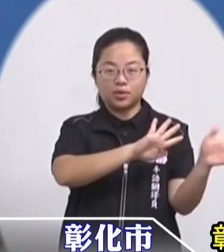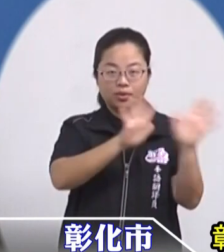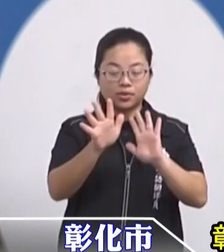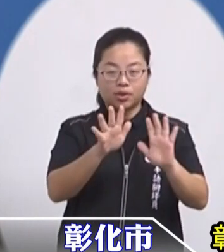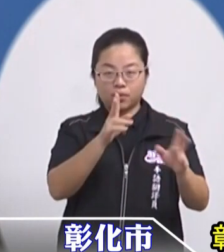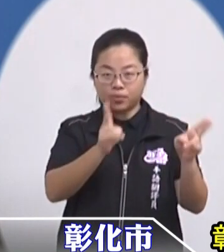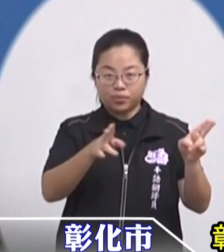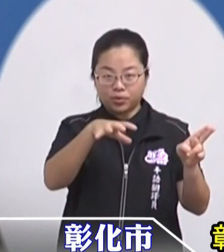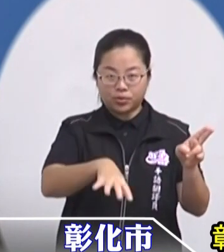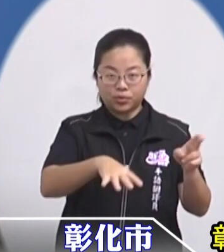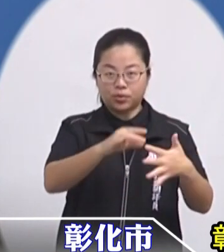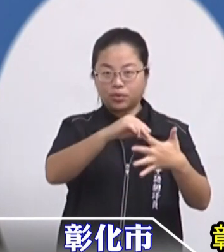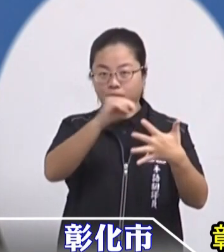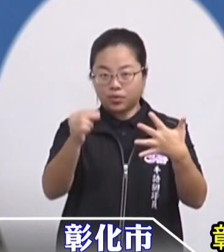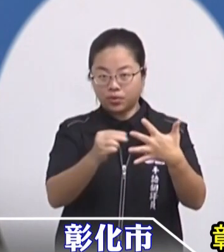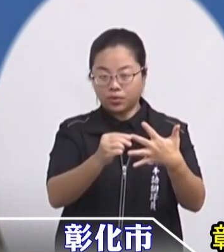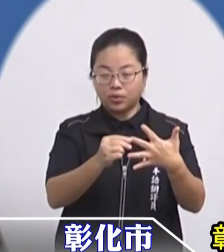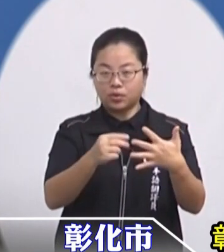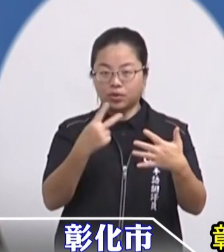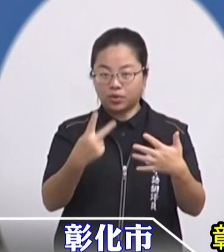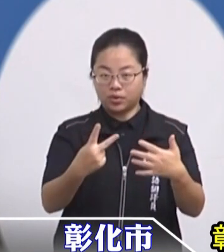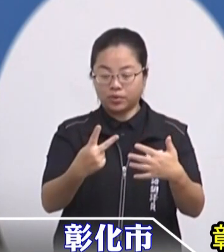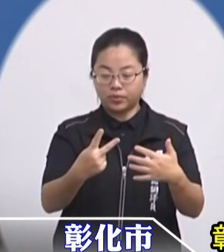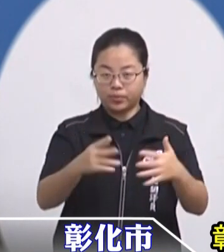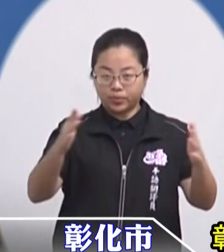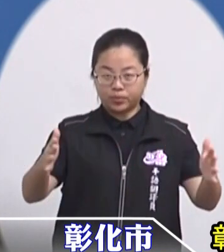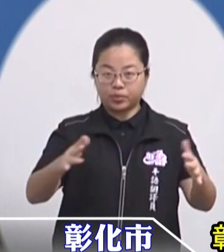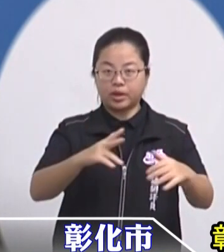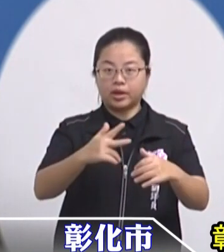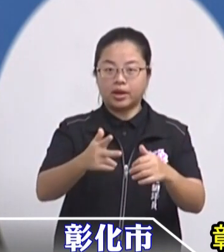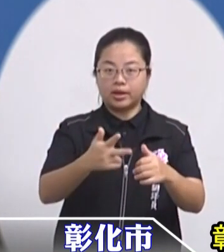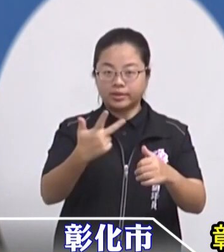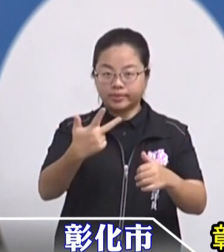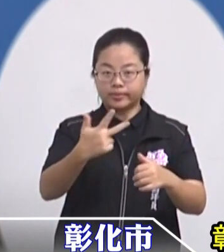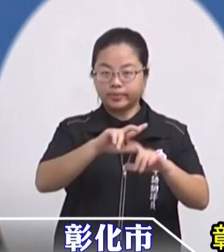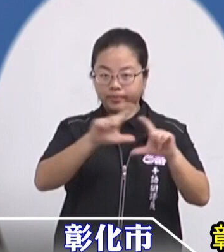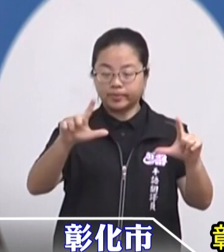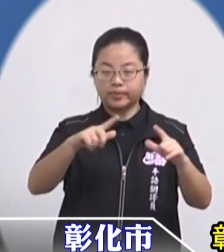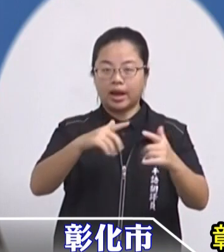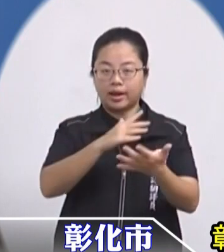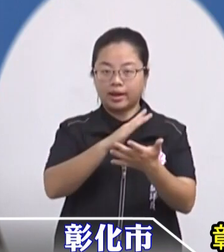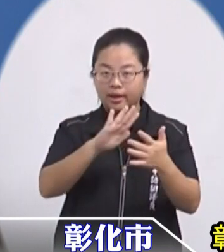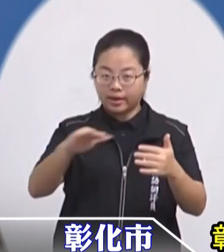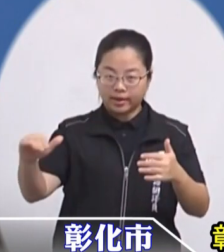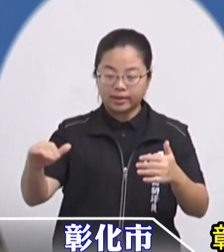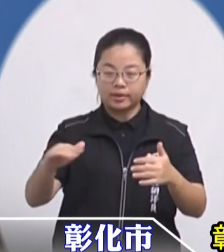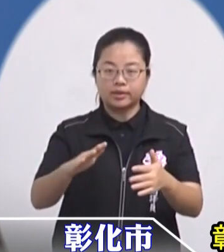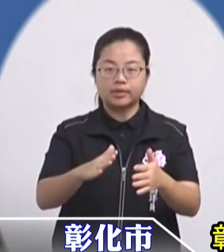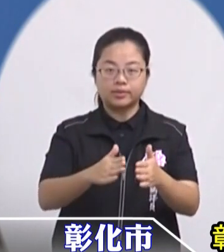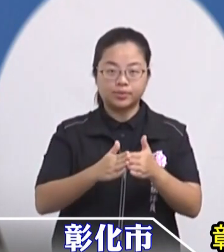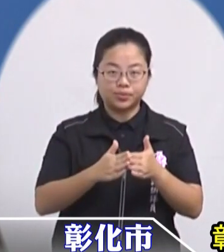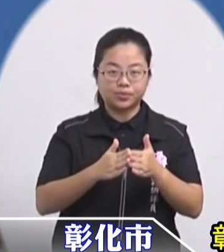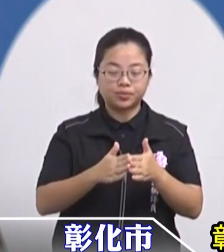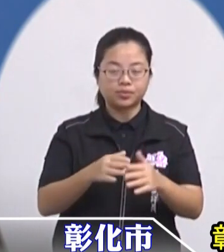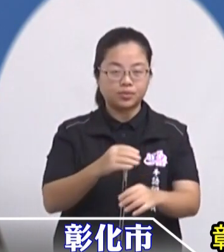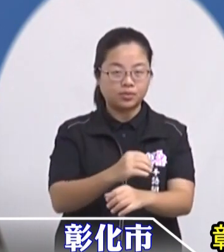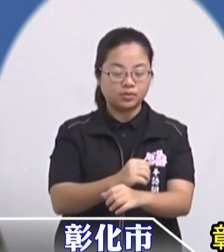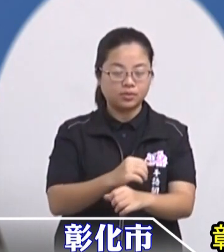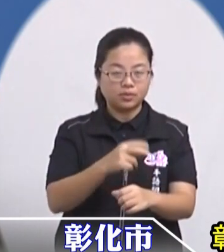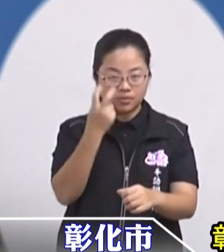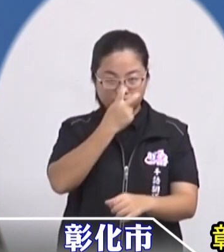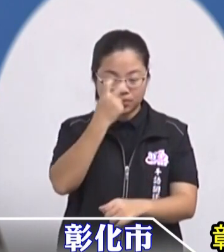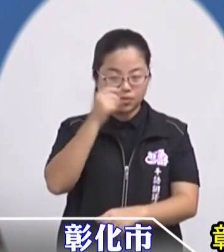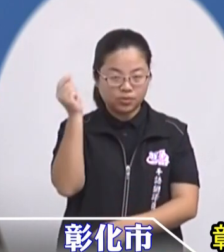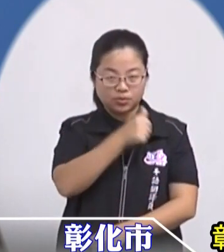一个规定，二级警戒期间，我们七大类组哈都需要做定期抗原快筛啊